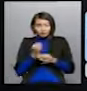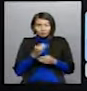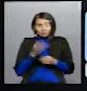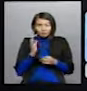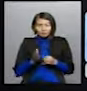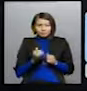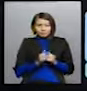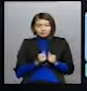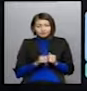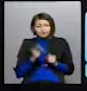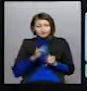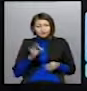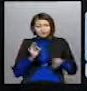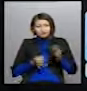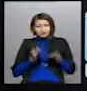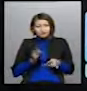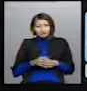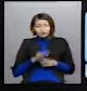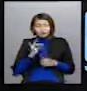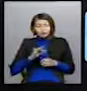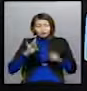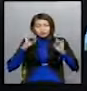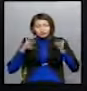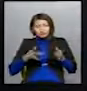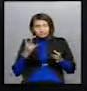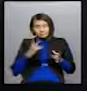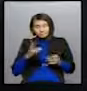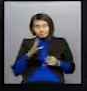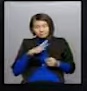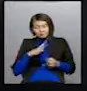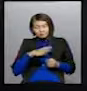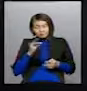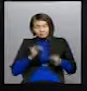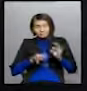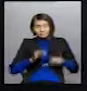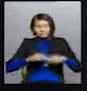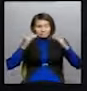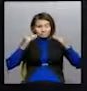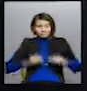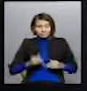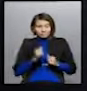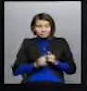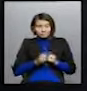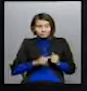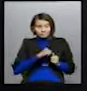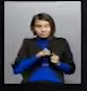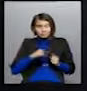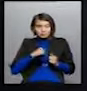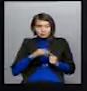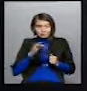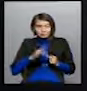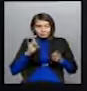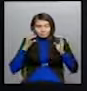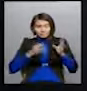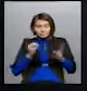азаматтардың барлығы жағдайлары түзеледі ғой. Ең төмен жалақыға көптеген дүниелердің барлығы